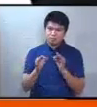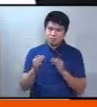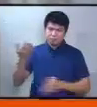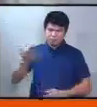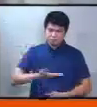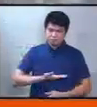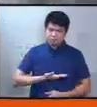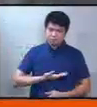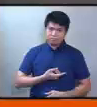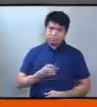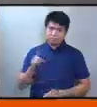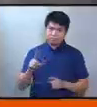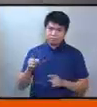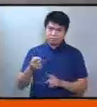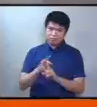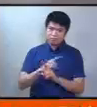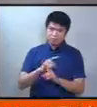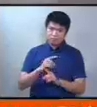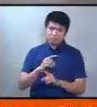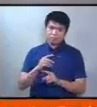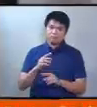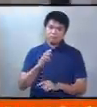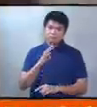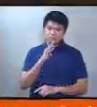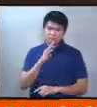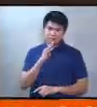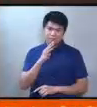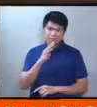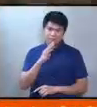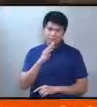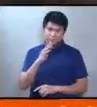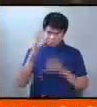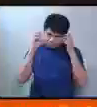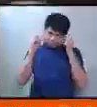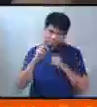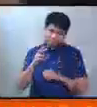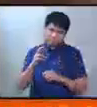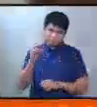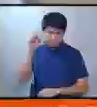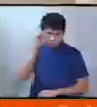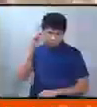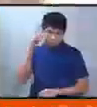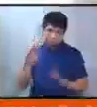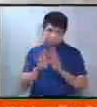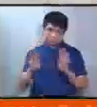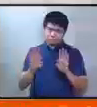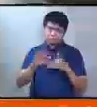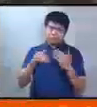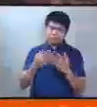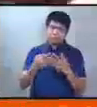inimbitahan. Ayon naman kay Presidential Spokesman Salvador Panelo, bukas ang pulong sa lahat ng cabinet